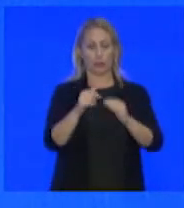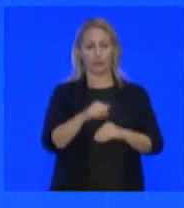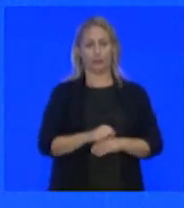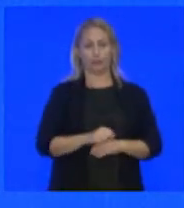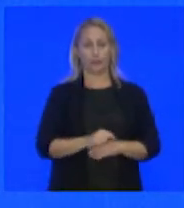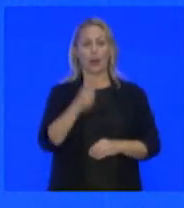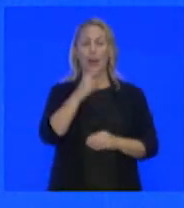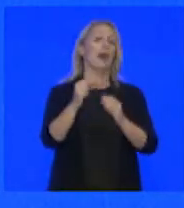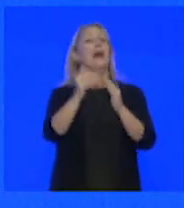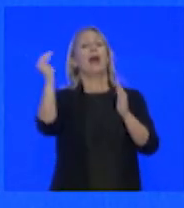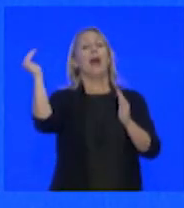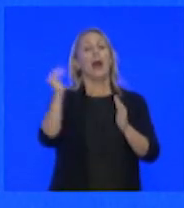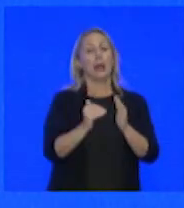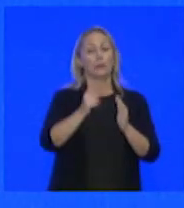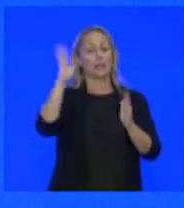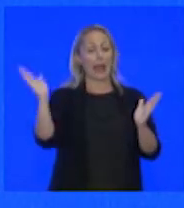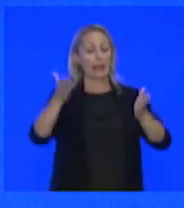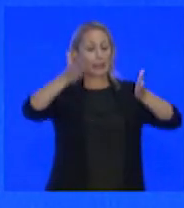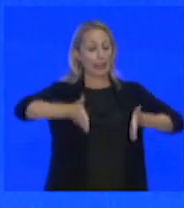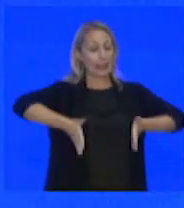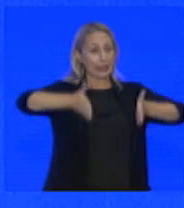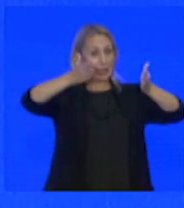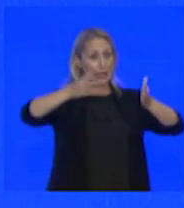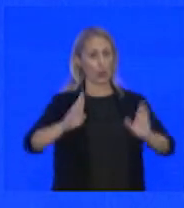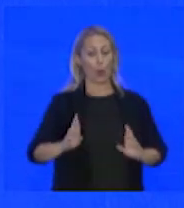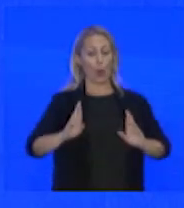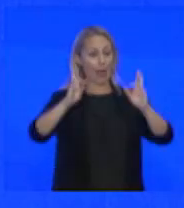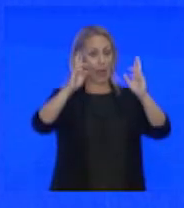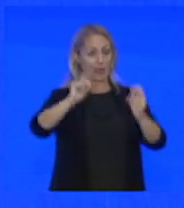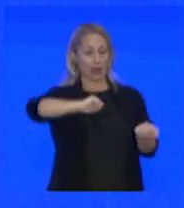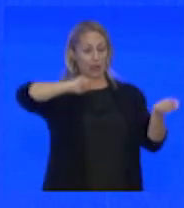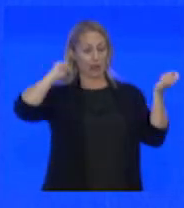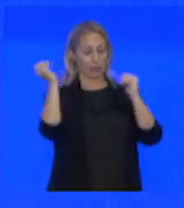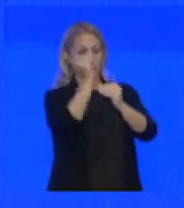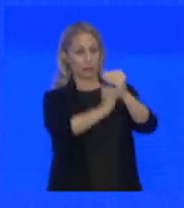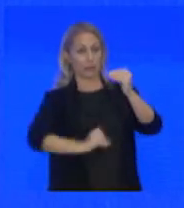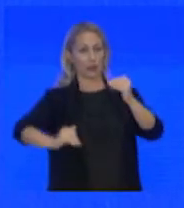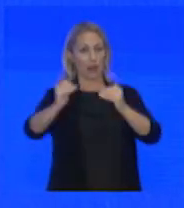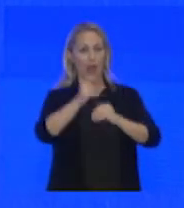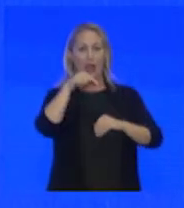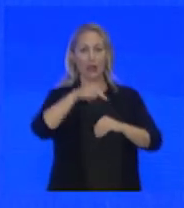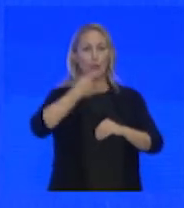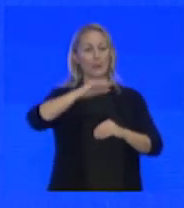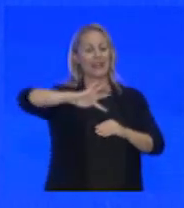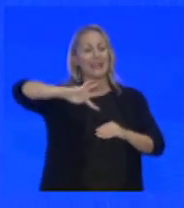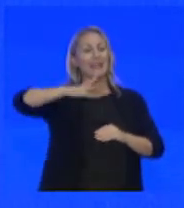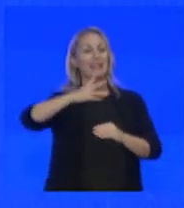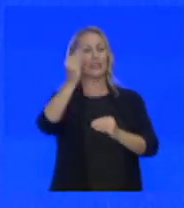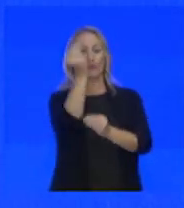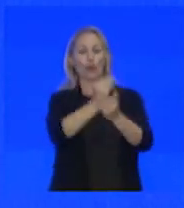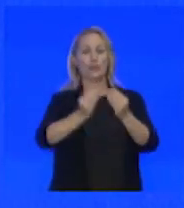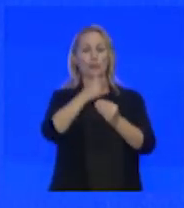κτηρίων, δίνει ένα τετραπλό μέρισμα ανάπτυξης. Αυξάνει καταρχάς το εισόδημα των ιδιοκτητών. Αυτό το έχουν ήδη αντιληφθεί